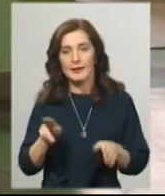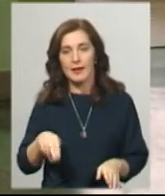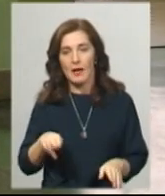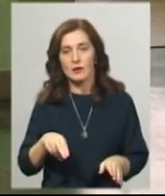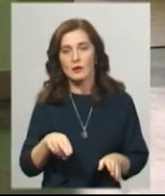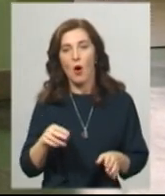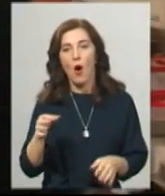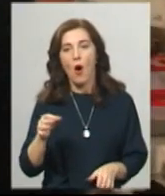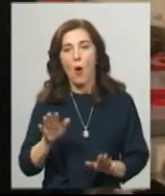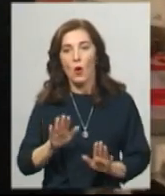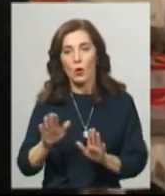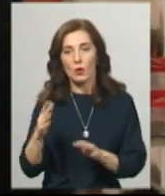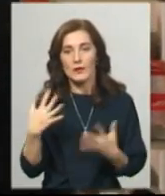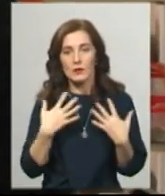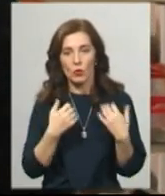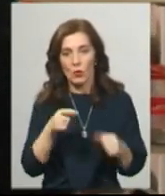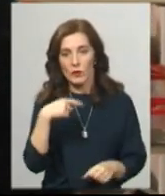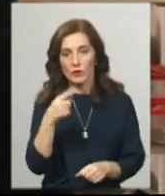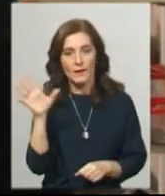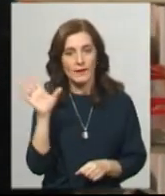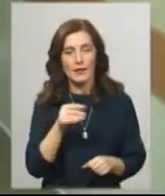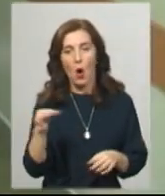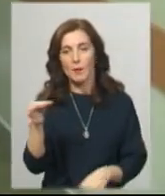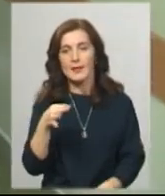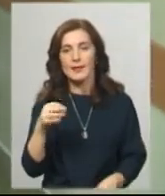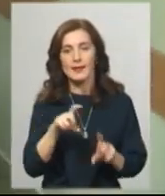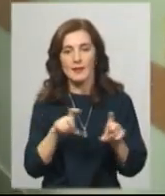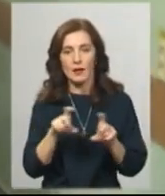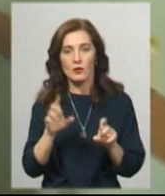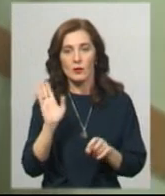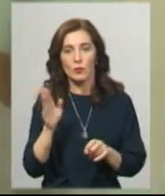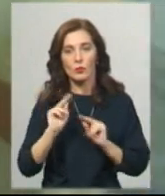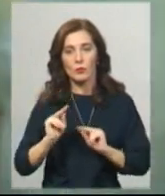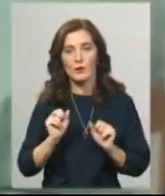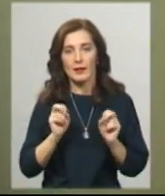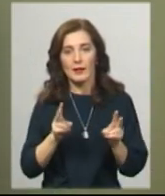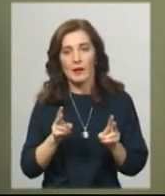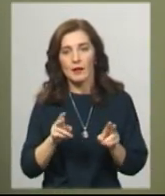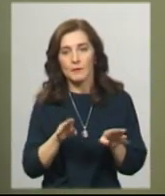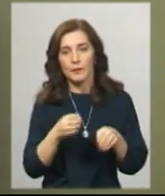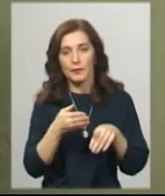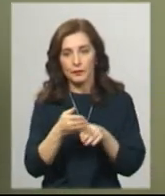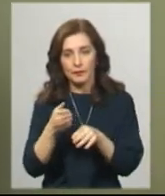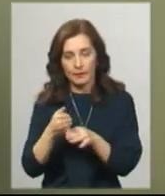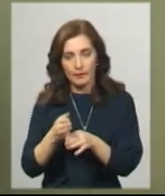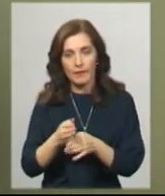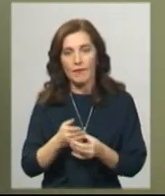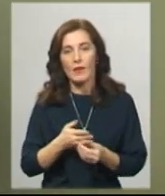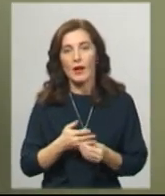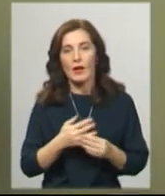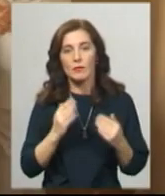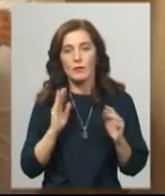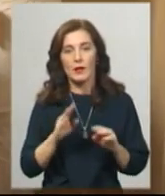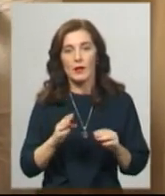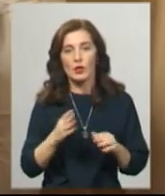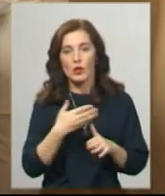здоров'я Хмельницької ОДА Яків Цуглевич каже, всі обласні заклади будуть працювати як вторинка. Частина фінансування надаватиметься Національною службою здоров'я,